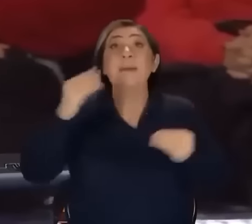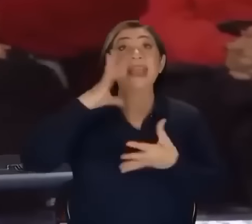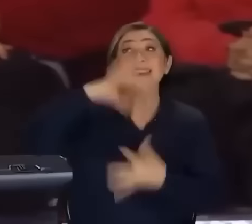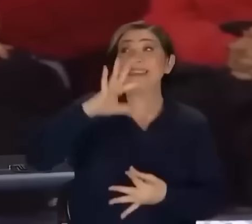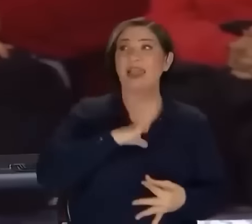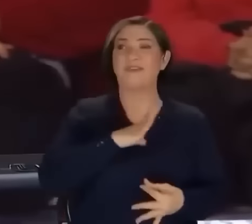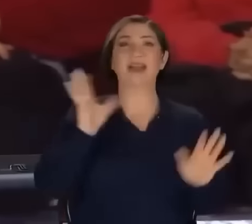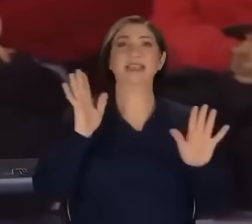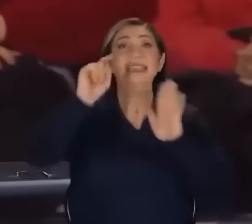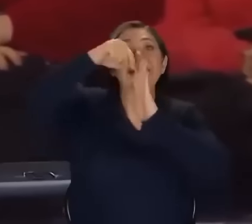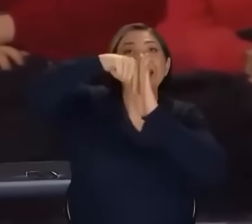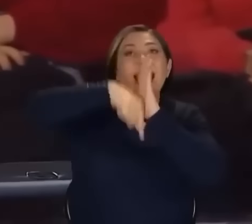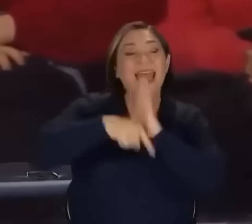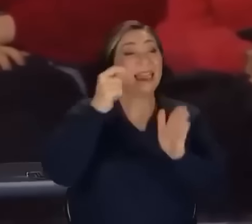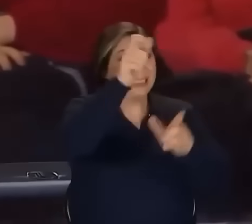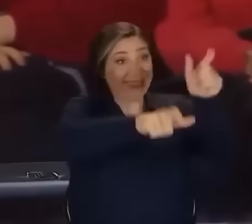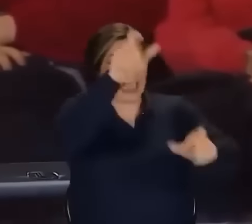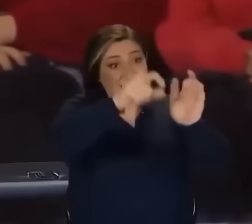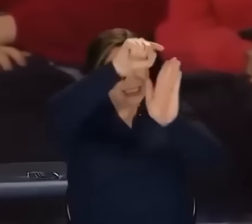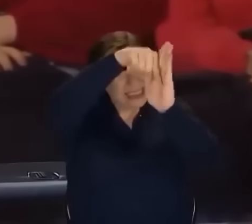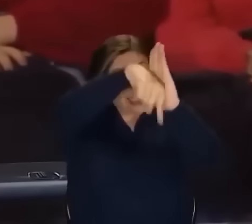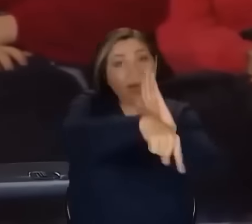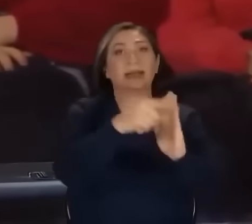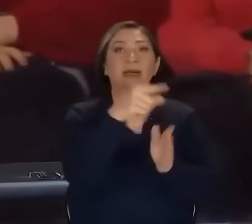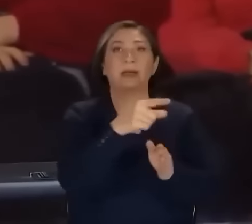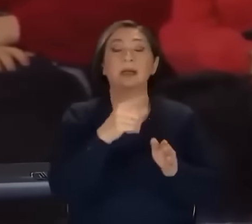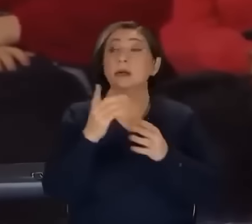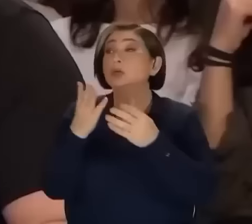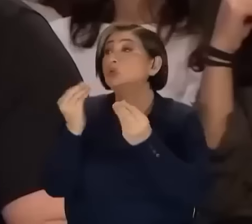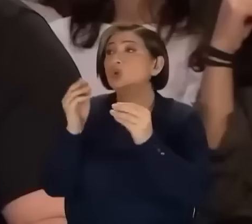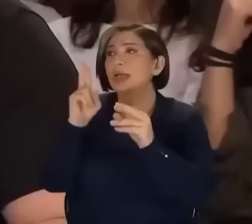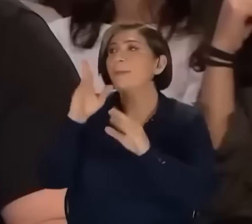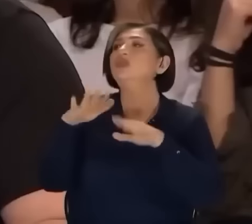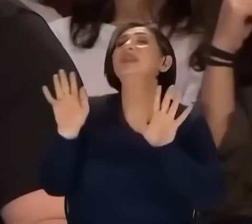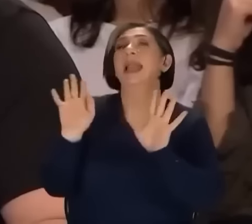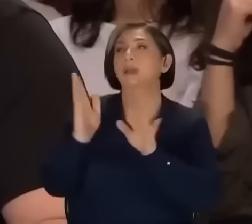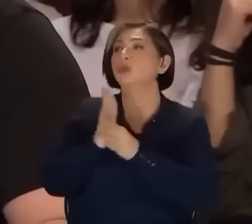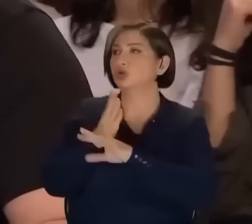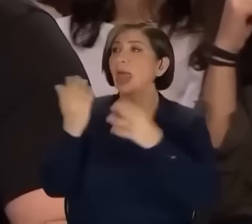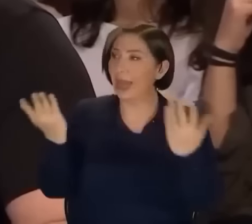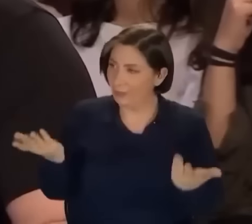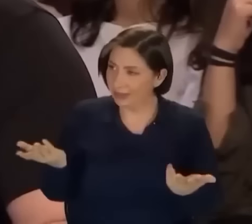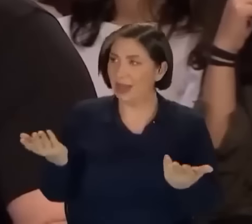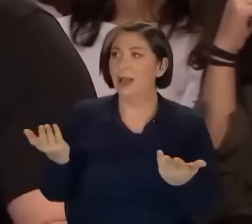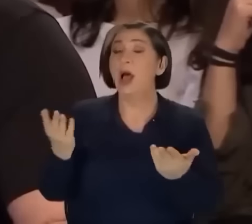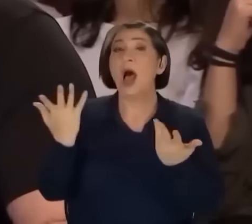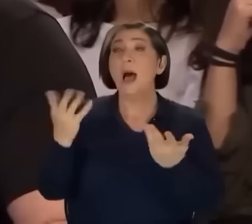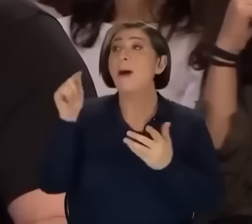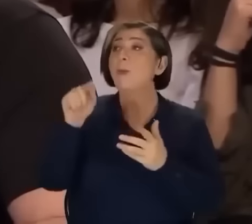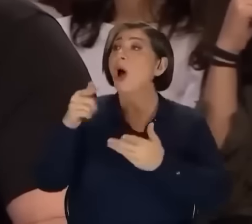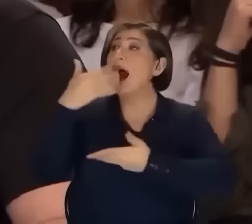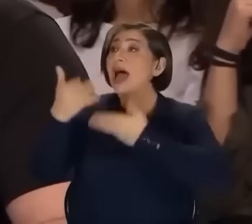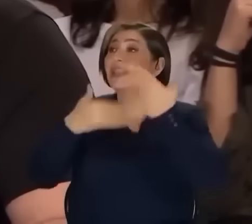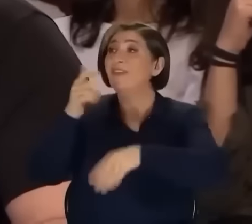kaybeden insanlar vard Sıradan insanlar vardı yine aynı şey oluyor Valla çok yabancı değil doğrusu Elbette Eee Ama bu